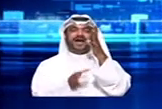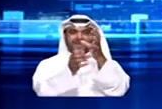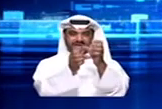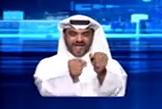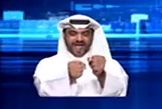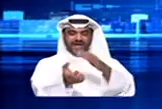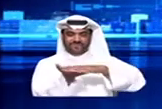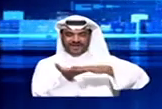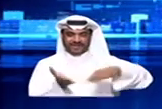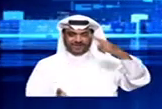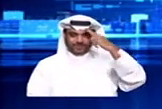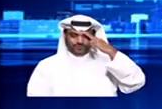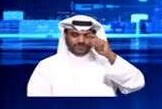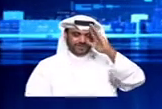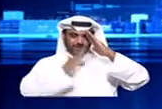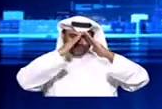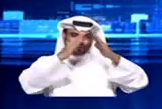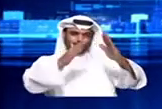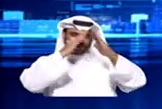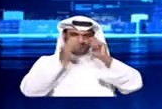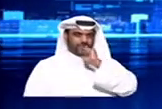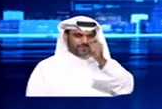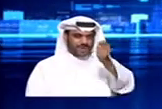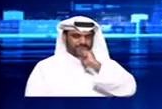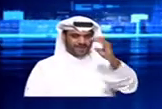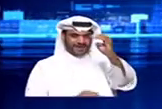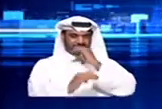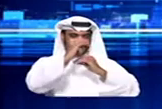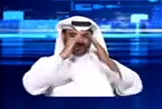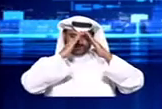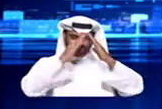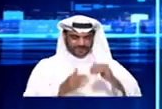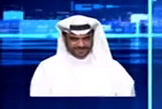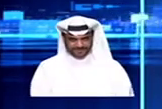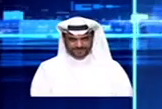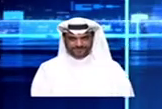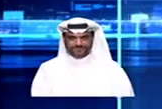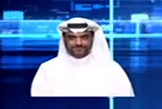محمد فهد موفد تلفزيون دولة الكويت، كنت معنا من الرياض، شكرا جزيلا لك.